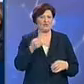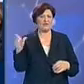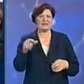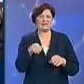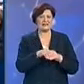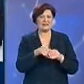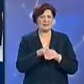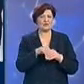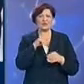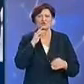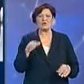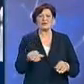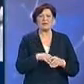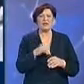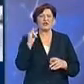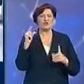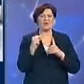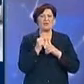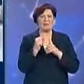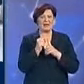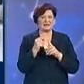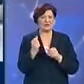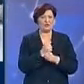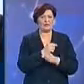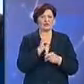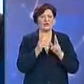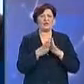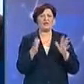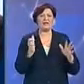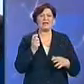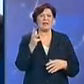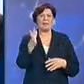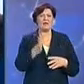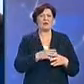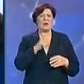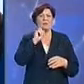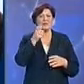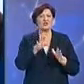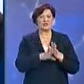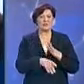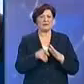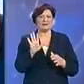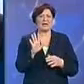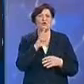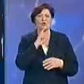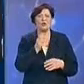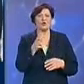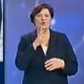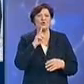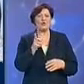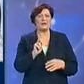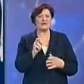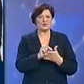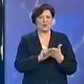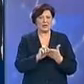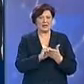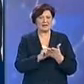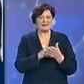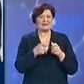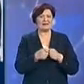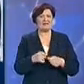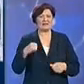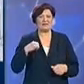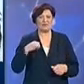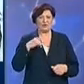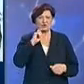zaposlenje i za zapošljavanje. Ištvan pastor uveren je da će kako veliki broj pripadnika mađarske manjine, tako i oni koji to nisu, glasati za listu Saveza